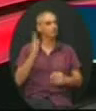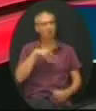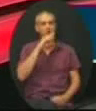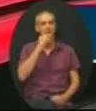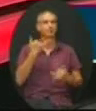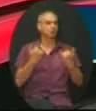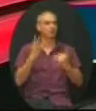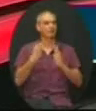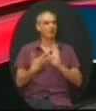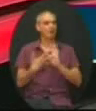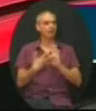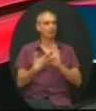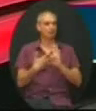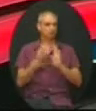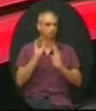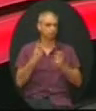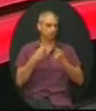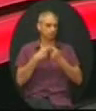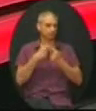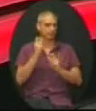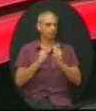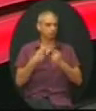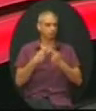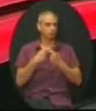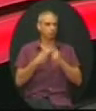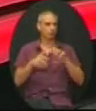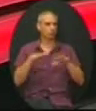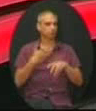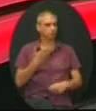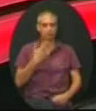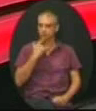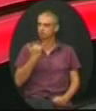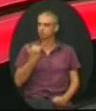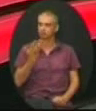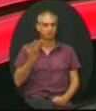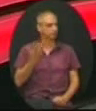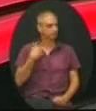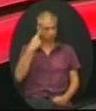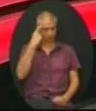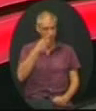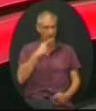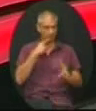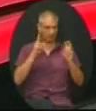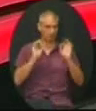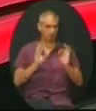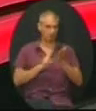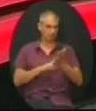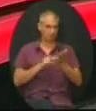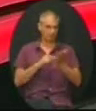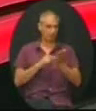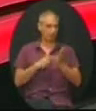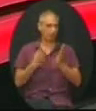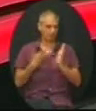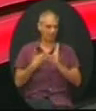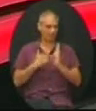עכשיו על החקירות שנוגעות באנשים המקורבים לראש הממשלה. כן. נדמה לי שזאת ההגדרה הנכונה, כי החקירות שנוגעות